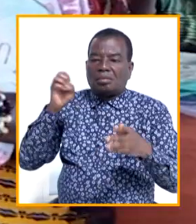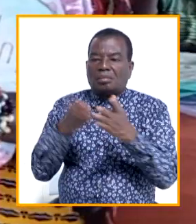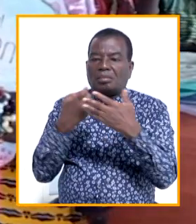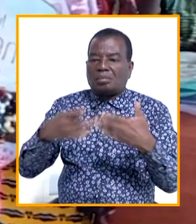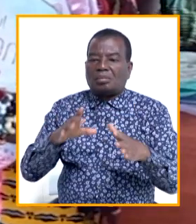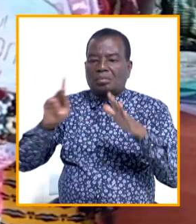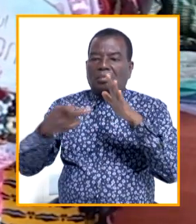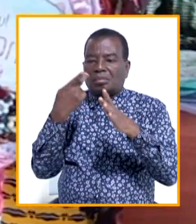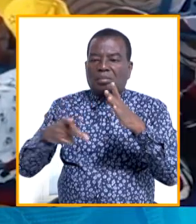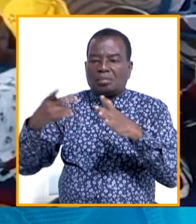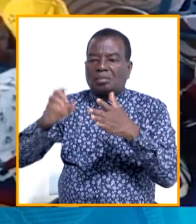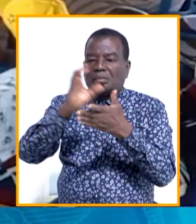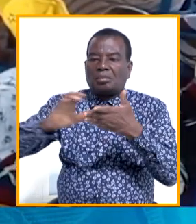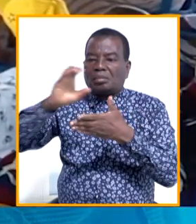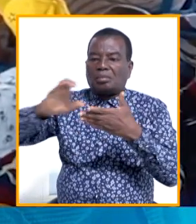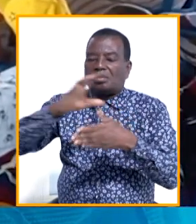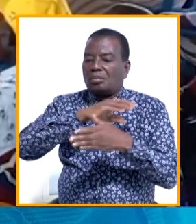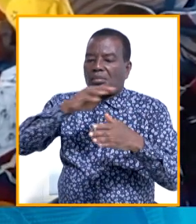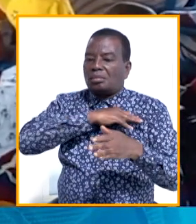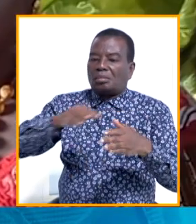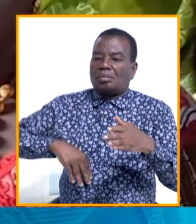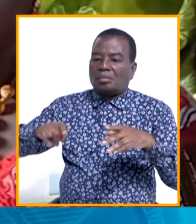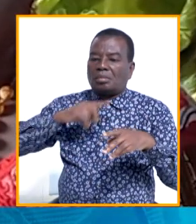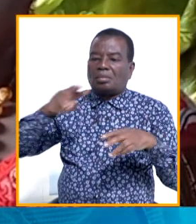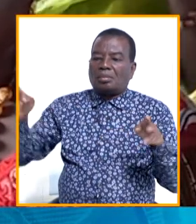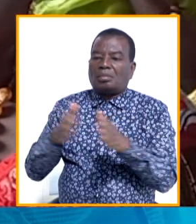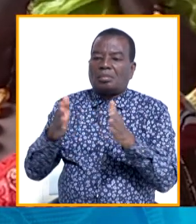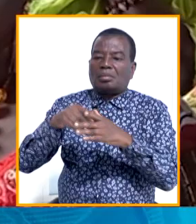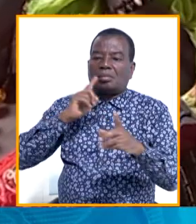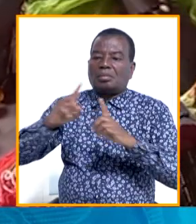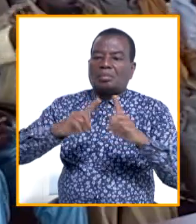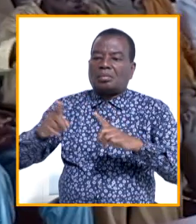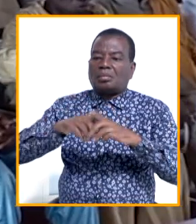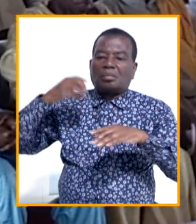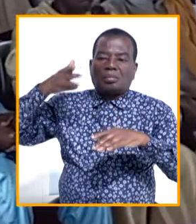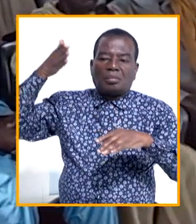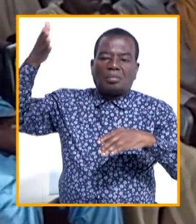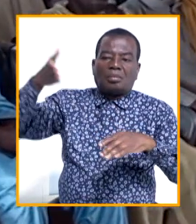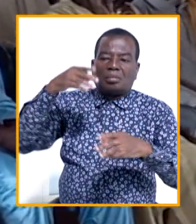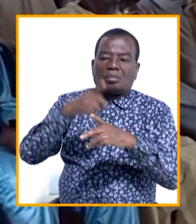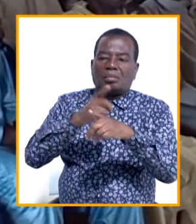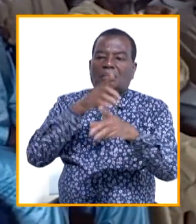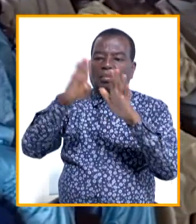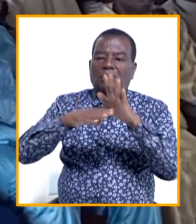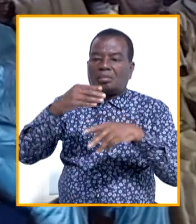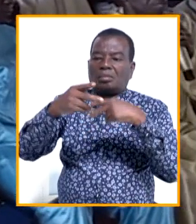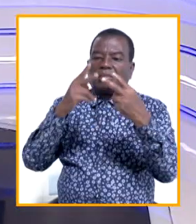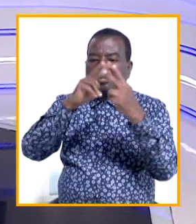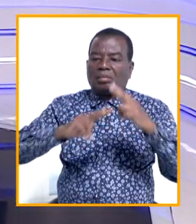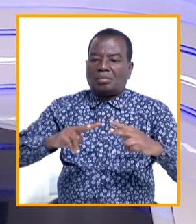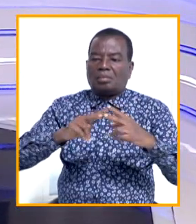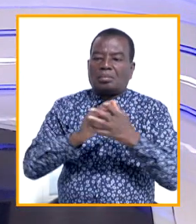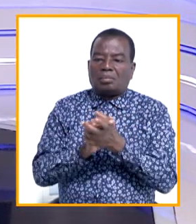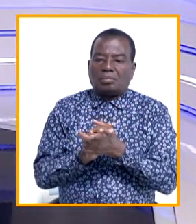prima et du second les membres de la mutuelle se sont aussi réunis pour échanger sur les perspectives de développement du